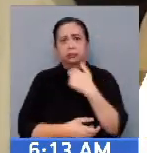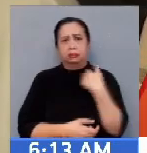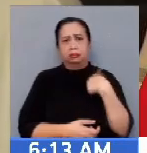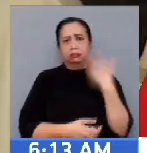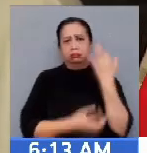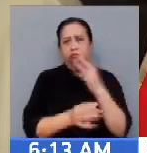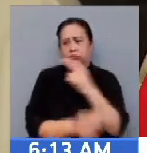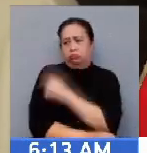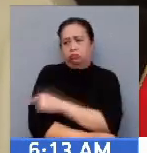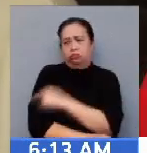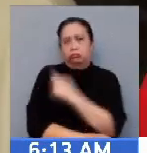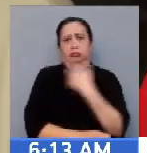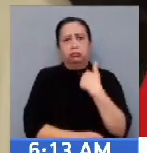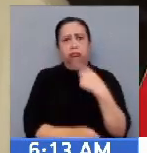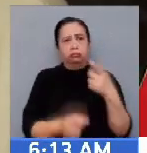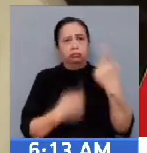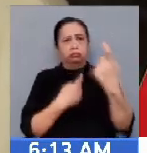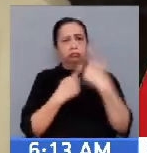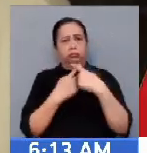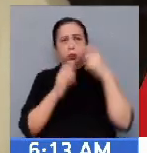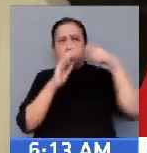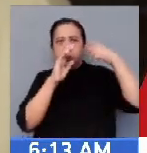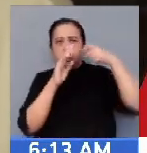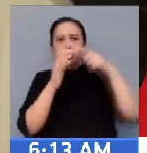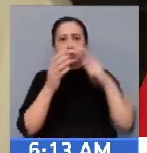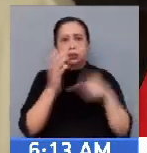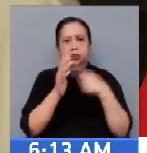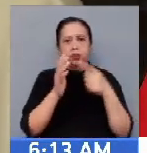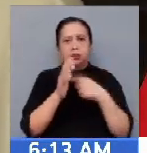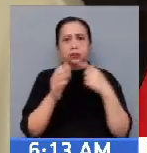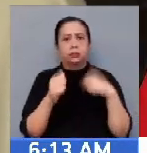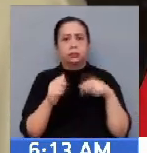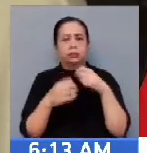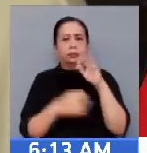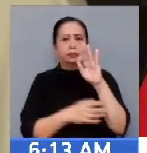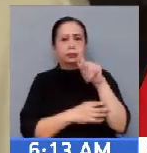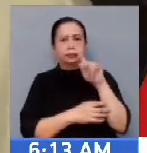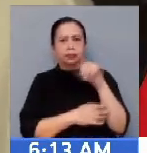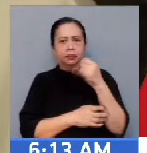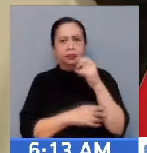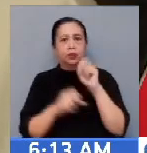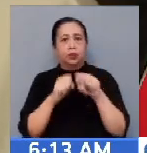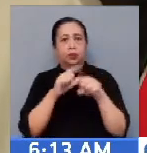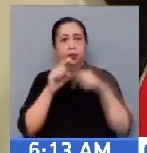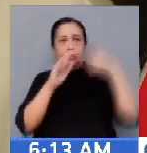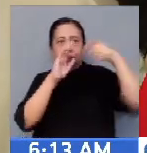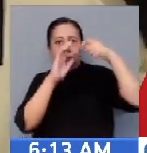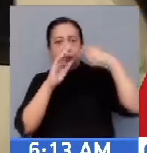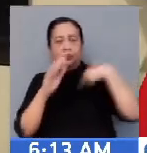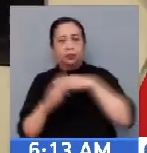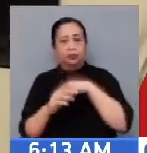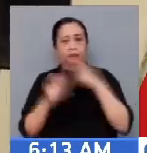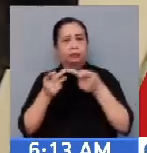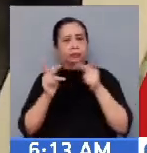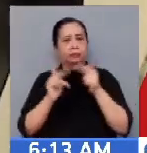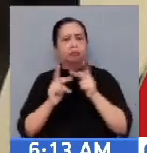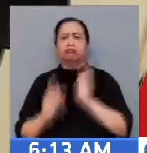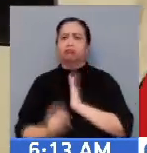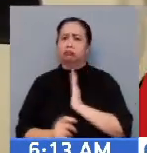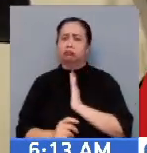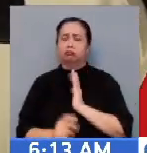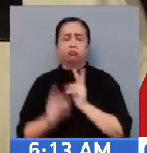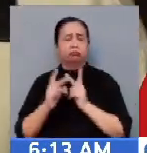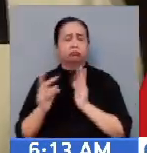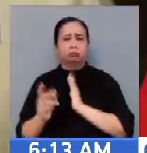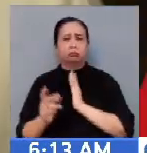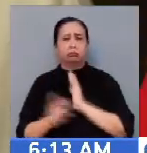amin nagsushooting minsan si ano si Fernando po. Kaya pag nagsushooting siya sa amin, napakabait din niya. Doon namin